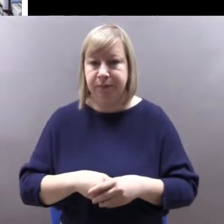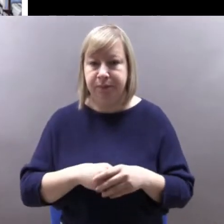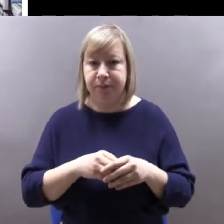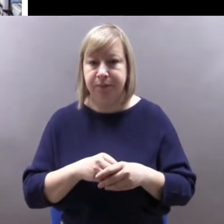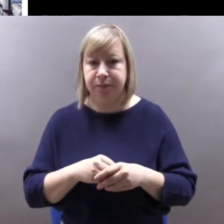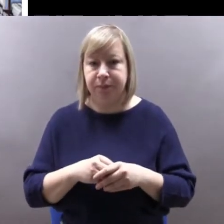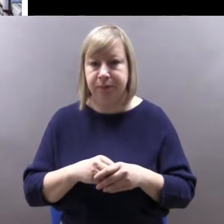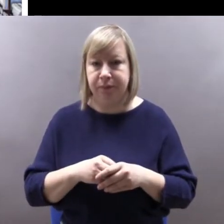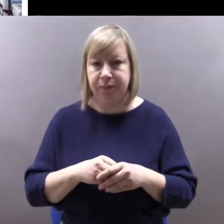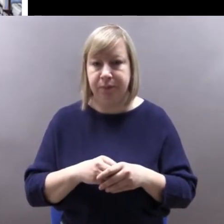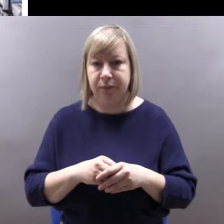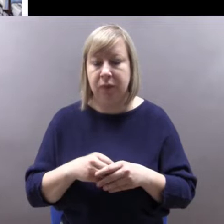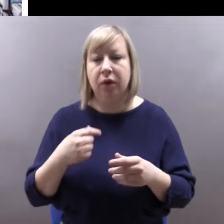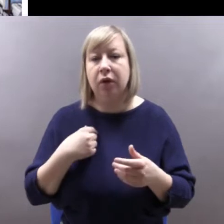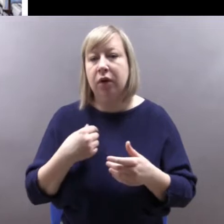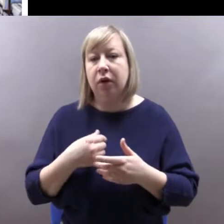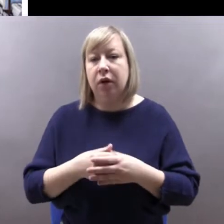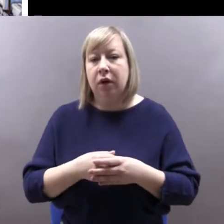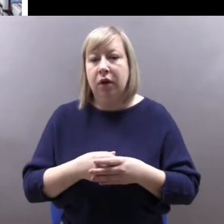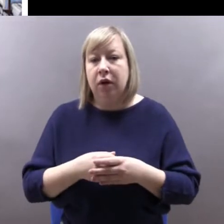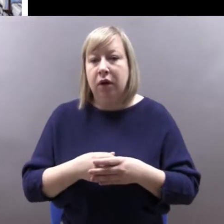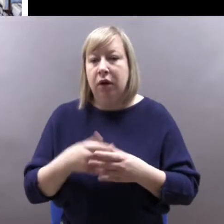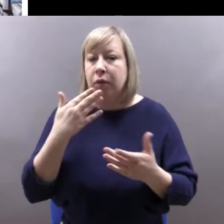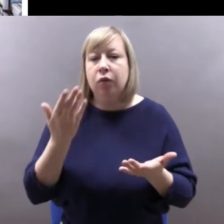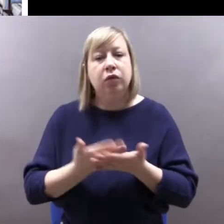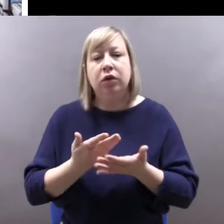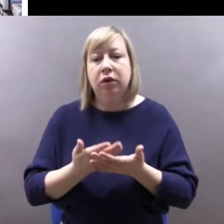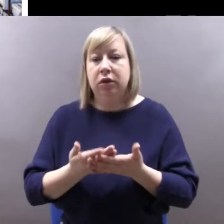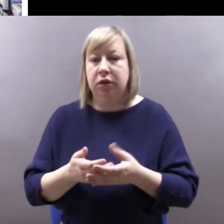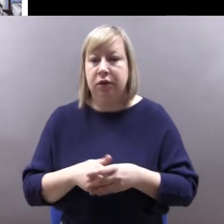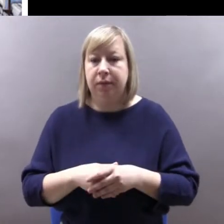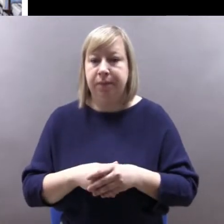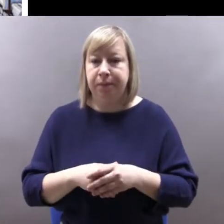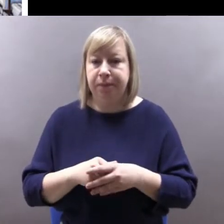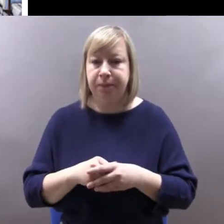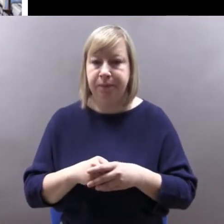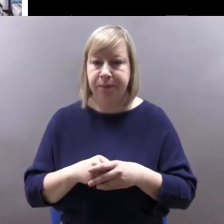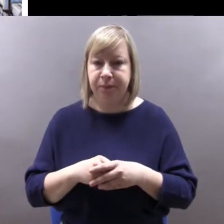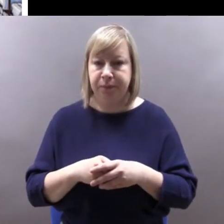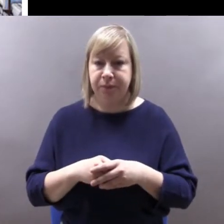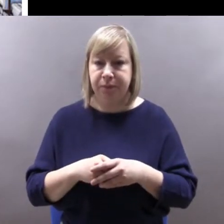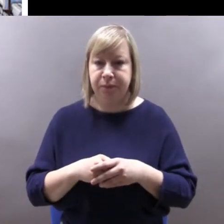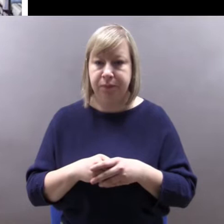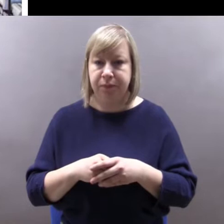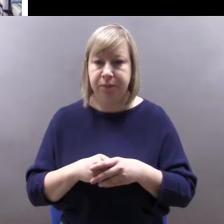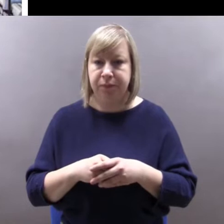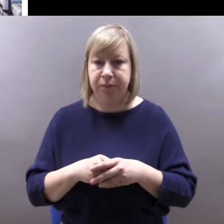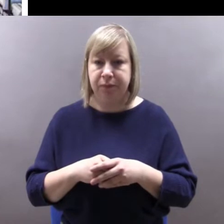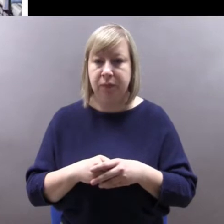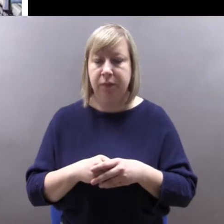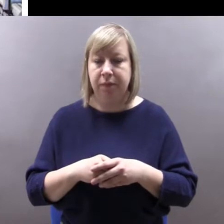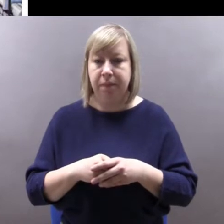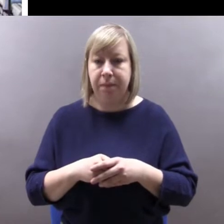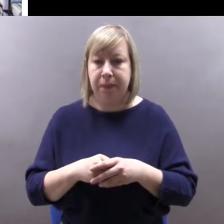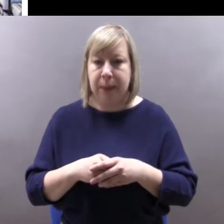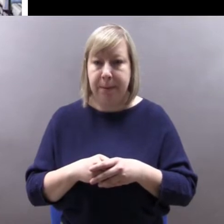ten remont był robiony i ta inwestycja była robiona wtedy, kiedy jeszcze Warszawa nie miała